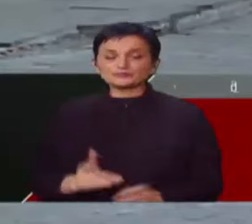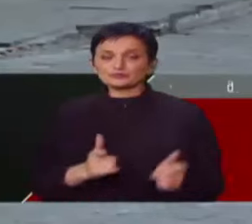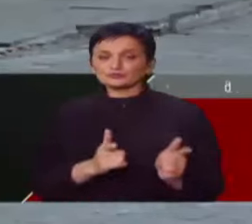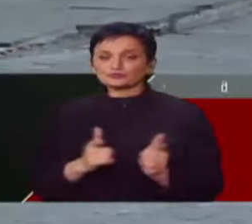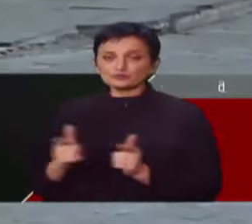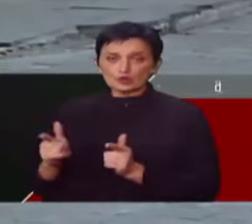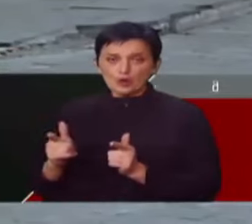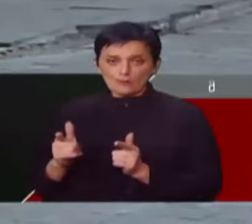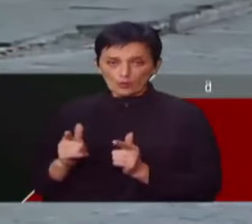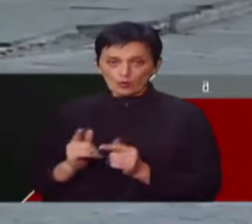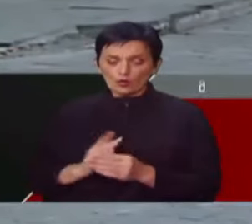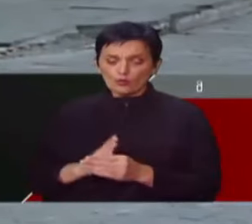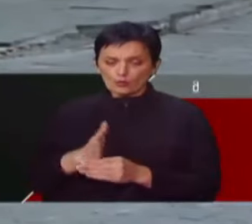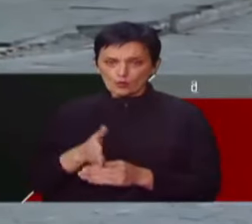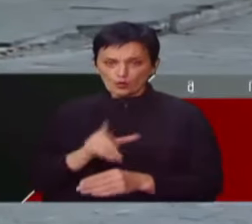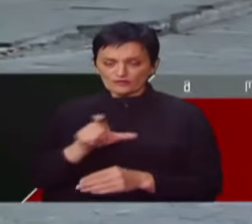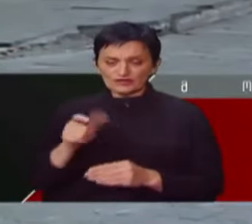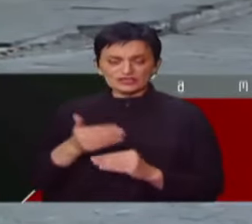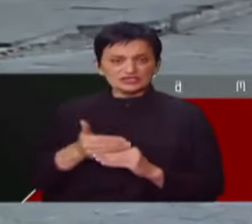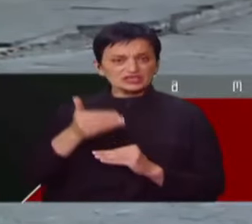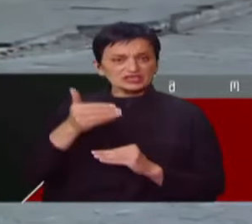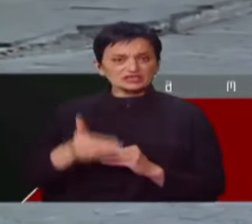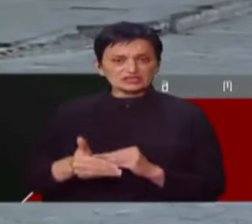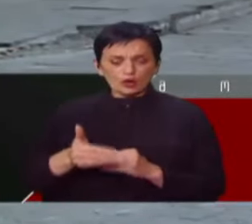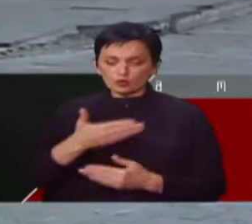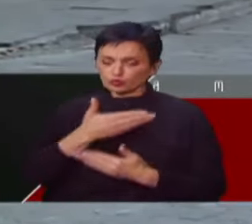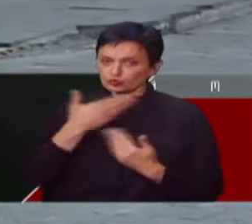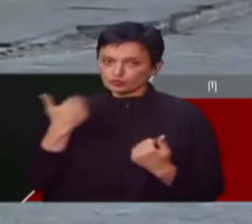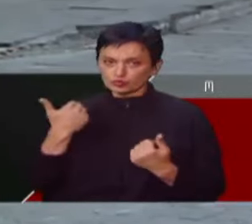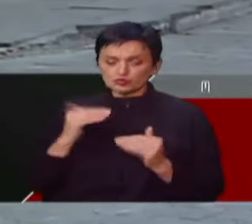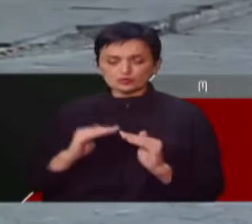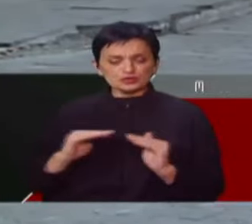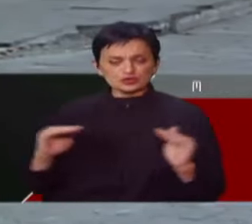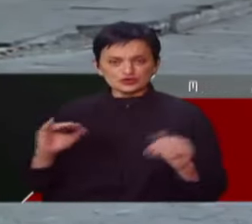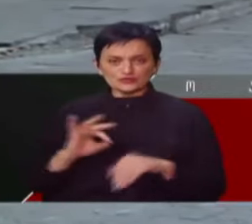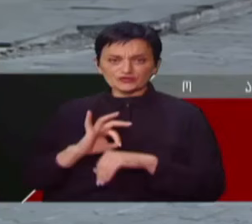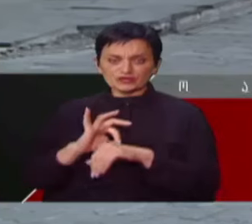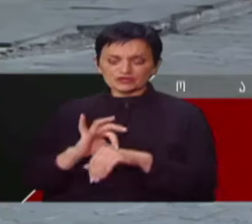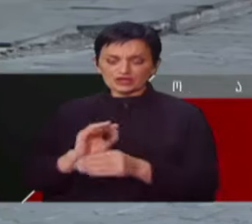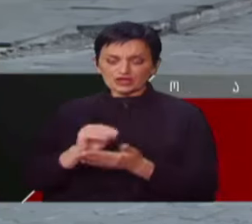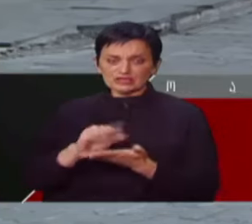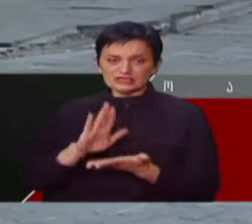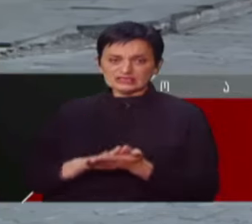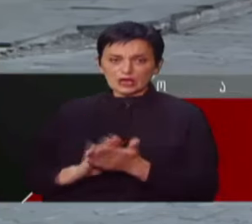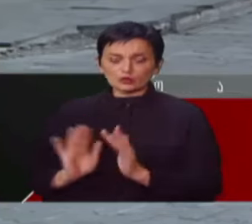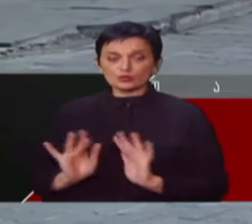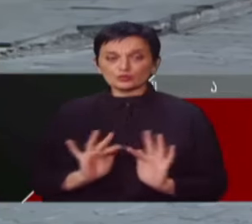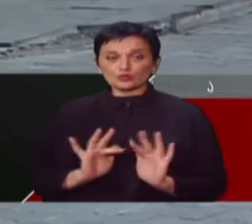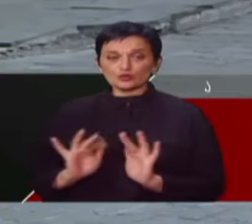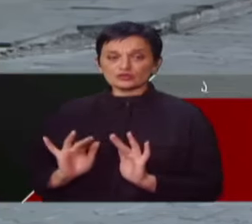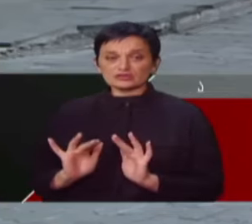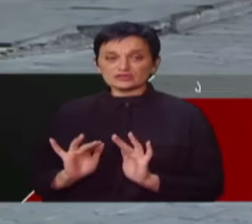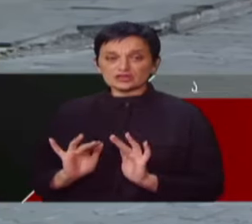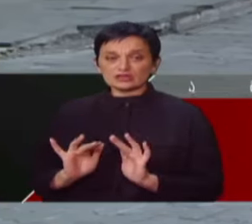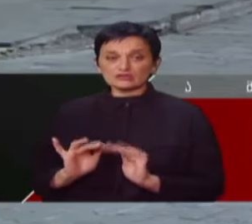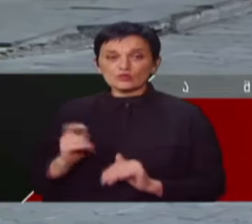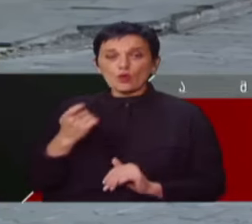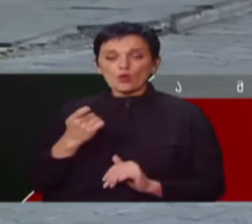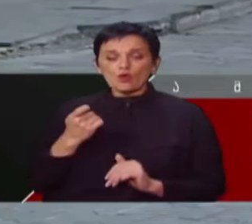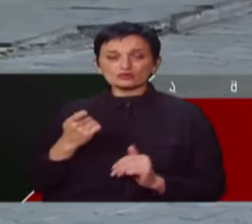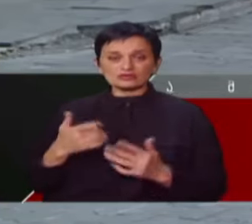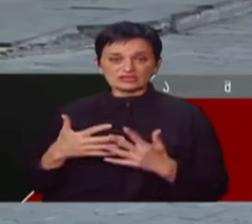მობილიზირებულები მოვიდნენ აბიტურიენტები, დაგვიანების შემთხვევა არ ქონია. 7-ად ჩაიარა სარეგისტრაციო პროცესმა, 20